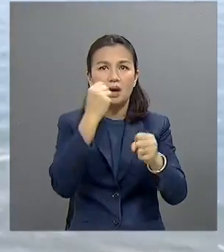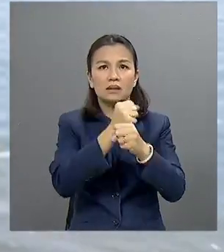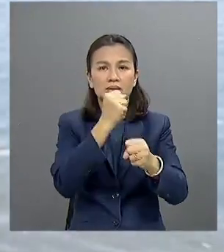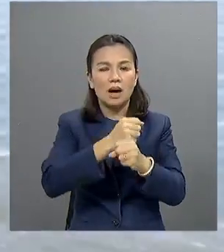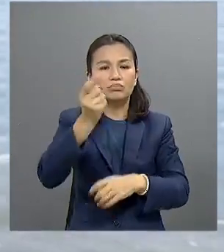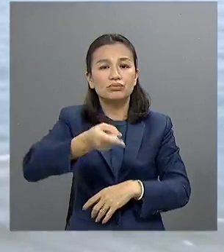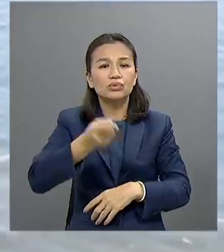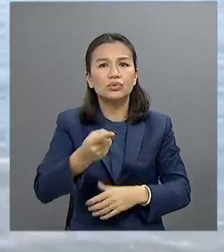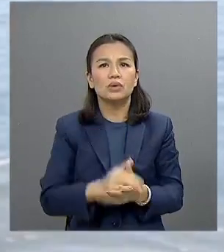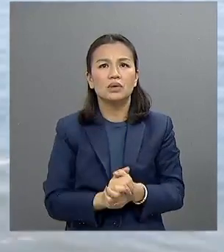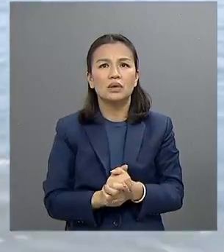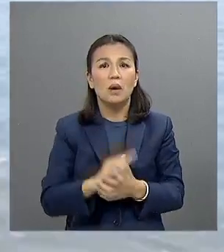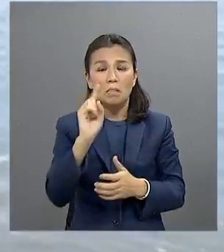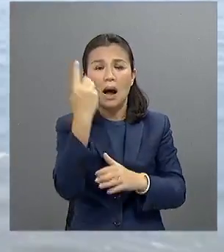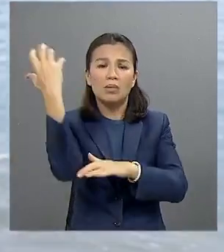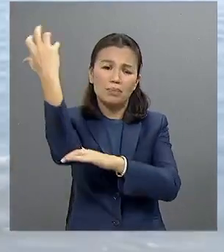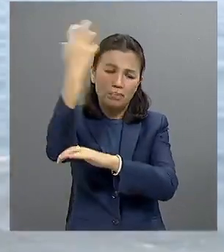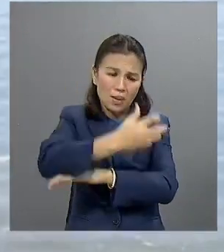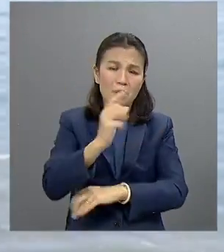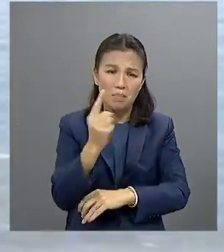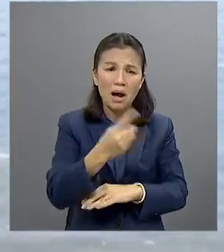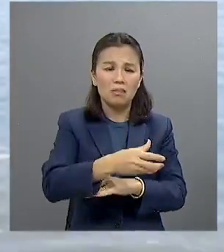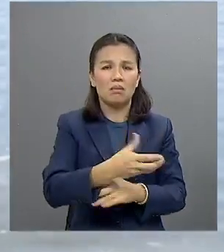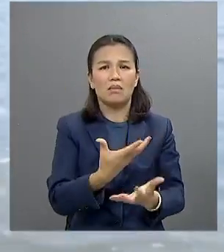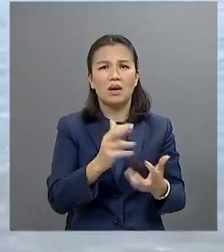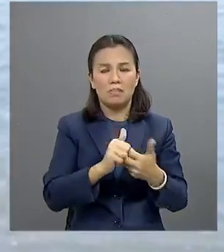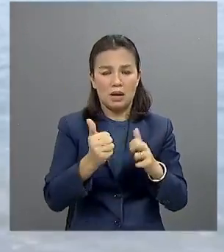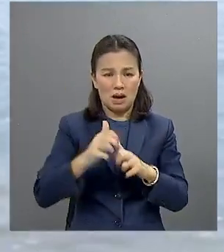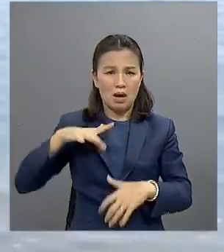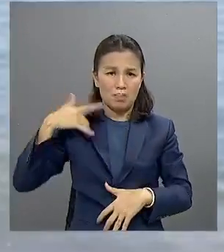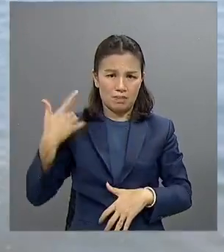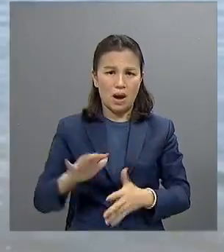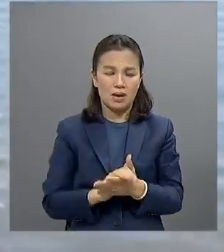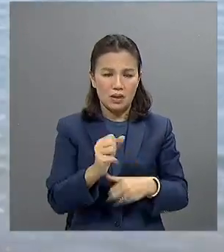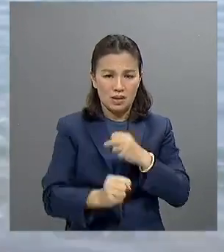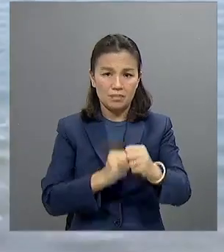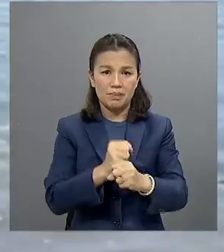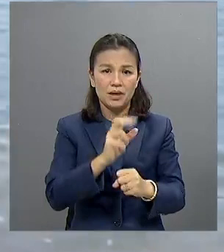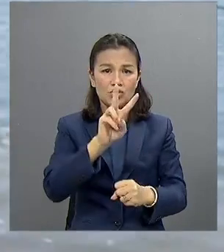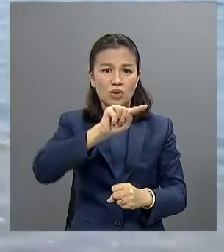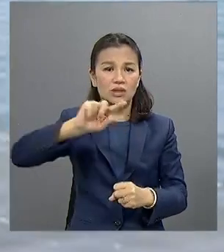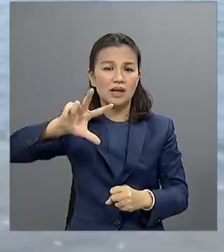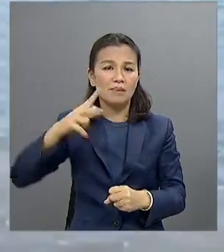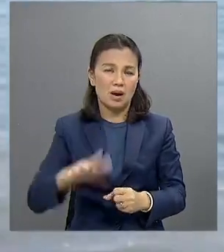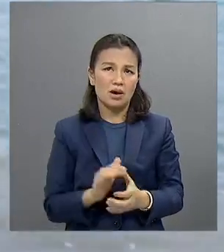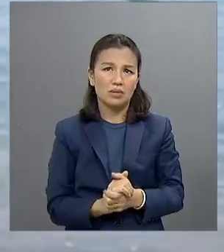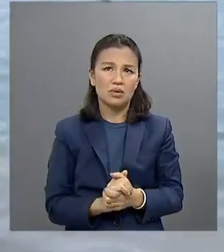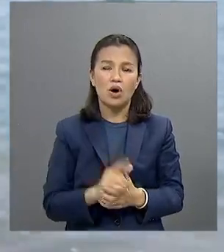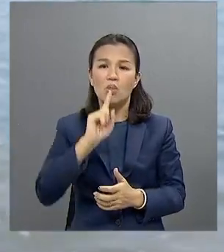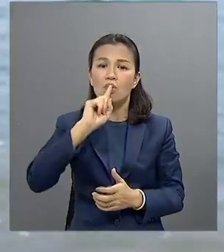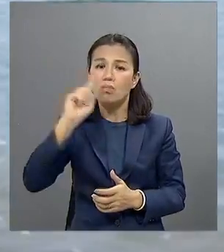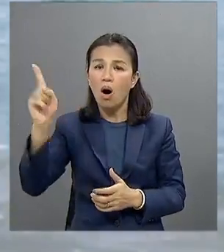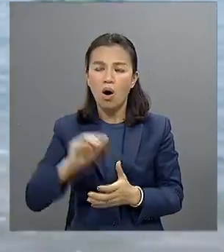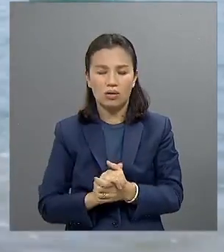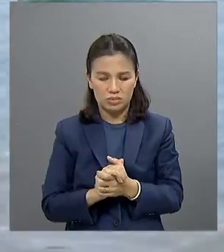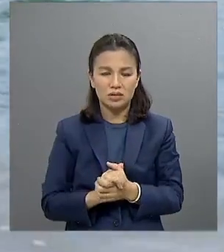านมันก็เป็นอีกไม่นานมันก็เป็นอีกเราเดือดร้อนกันมาตั้งเป็น 2-3 ปีแล้วครับกราบเรียนเลยครับลุงตู่พลเอกประยุทธ์จัน